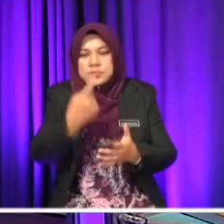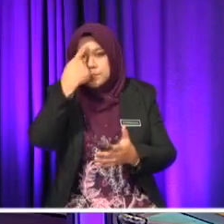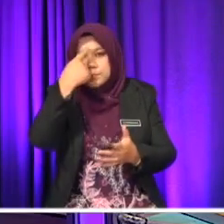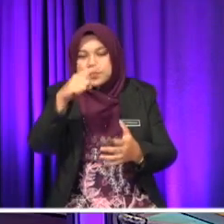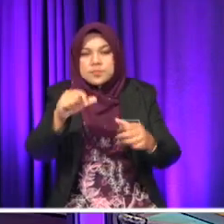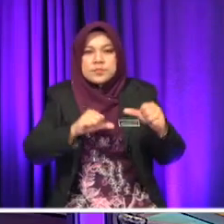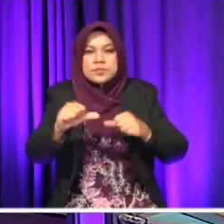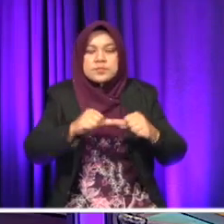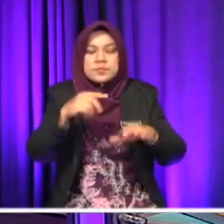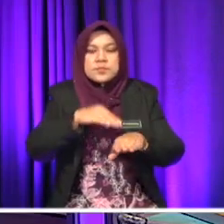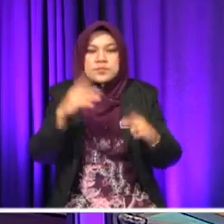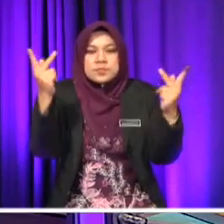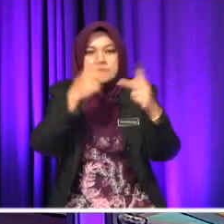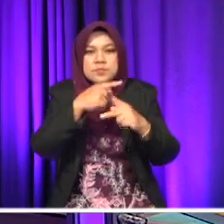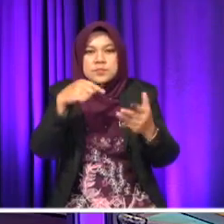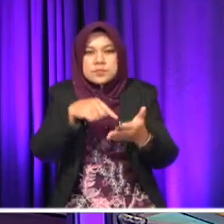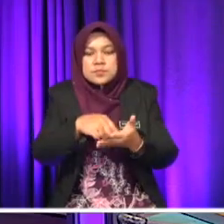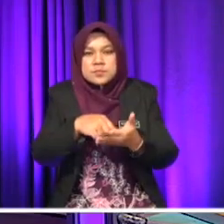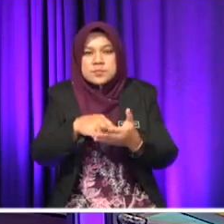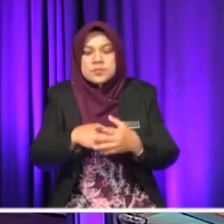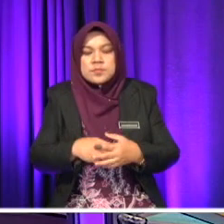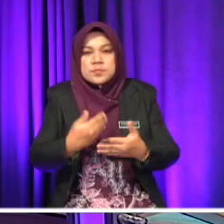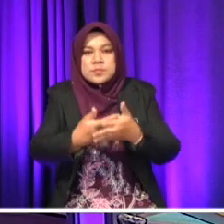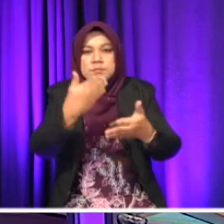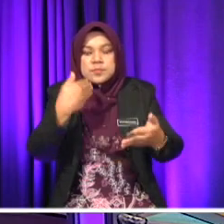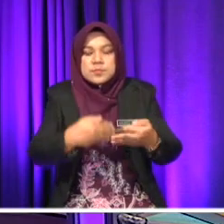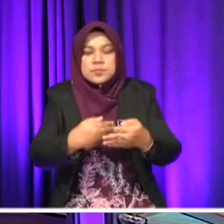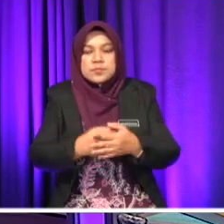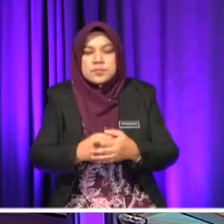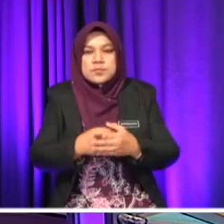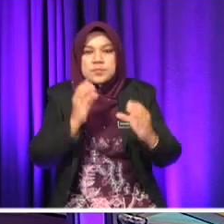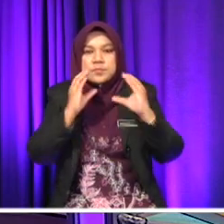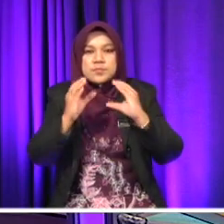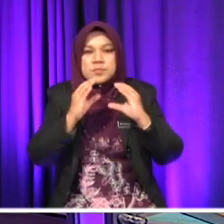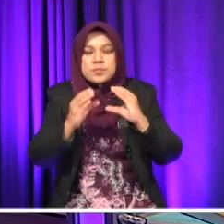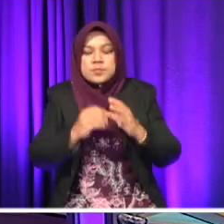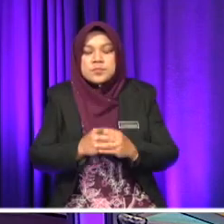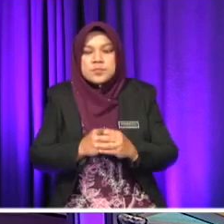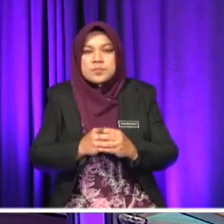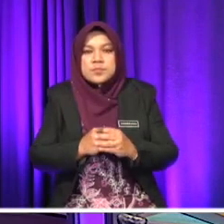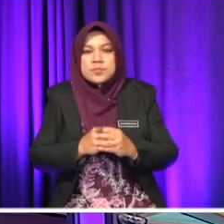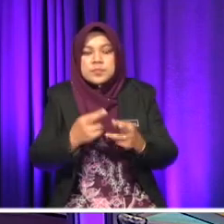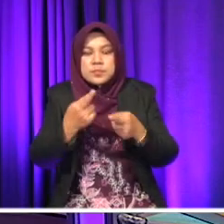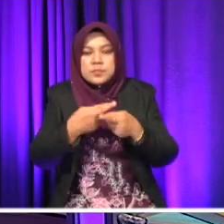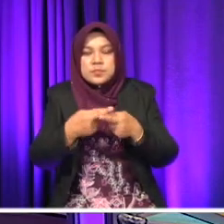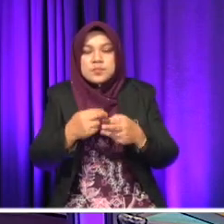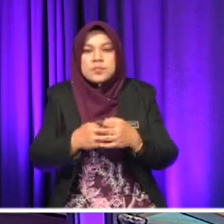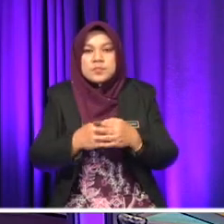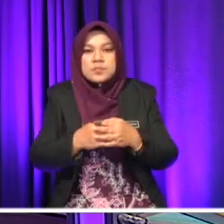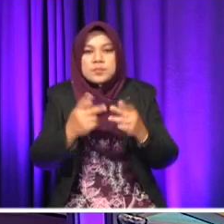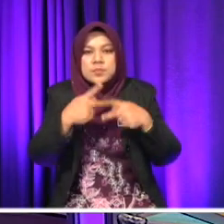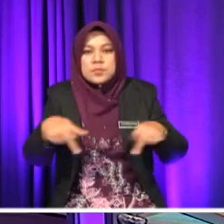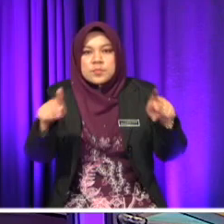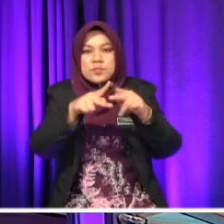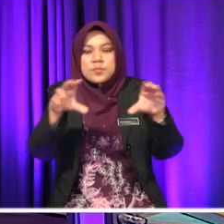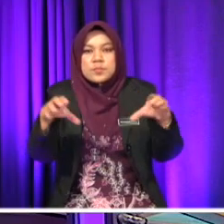pada kali ini murid akan sebelum mereka menuturkan ataupun mengucapkan rumusan mereka perlu buat sedikit